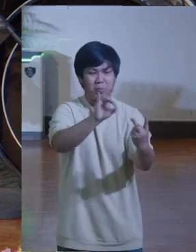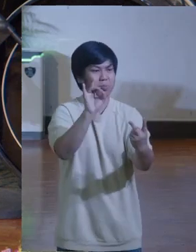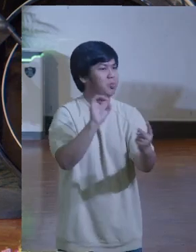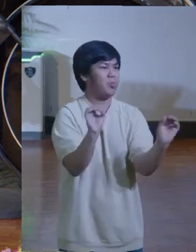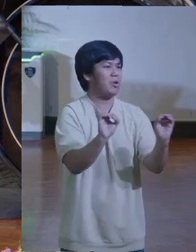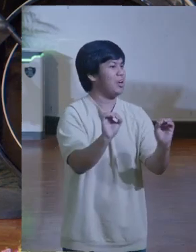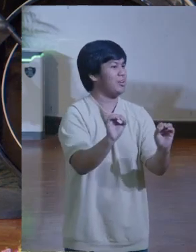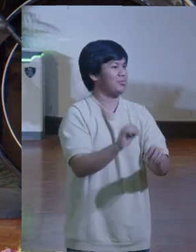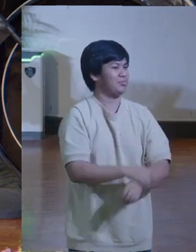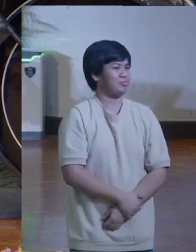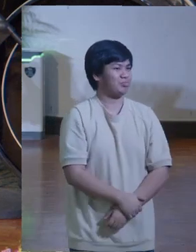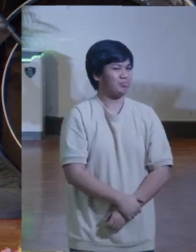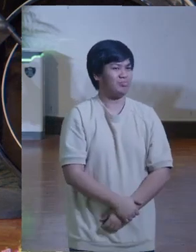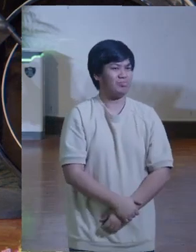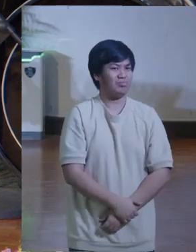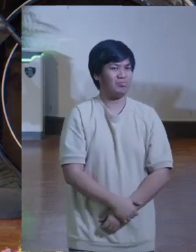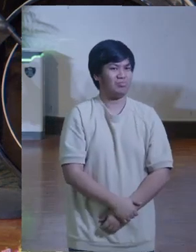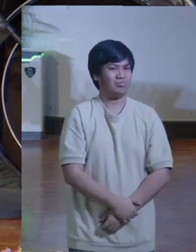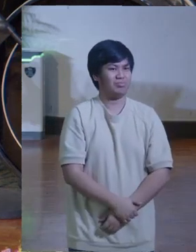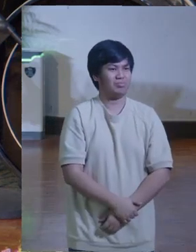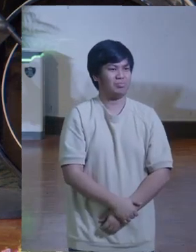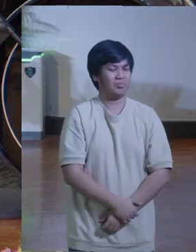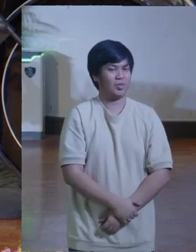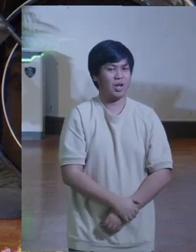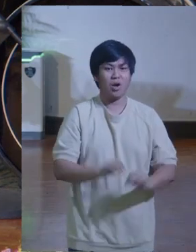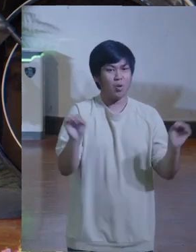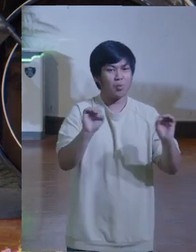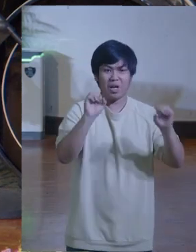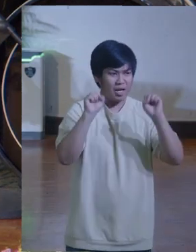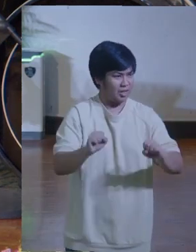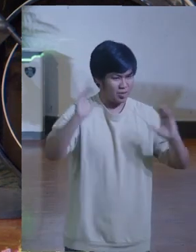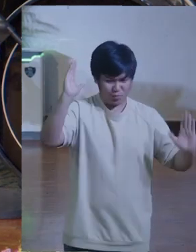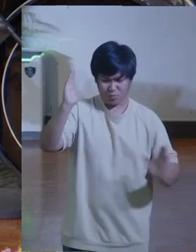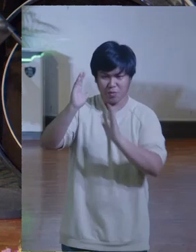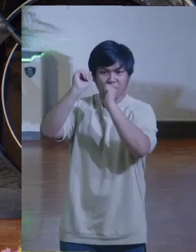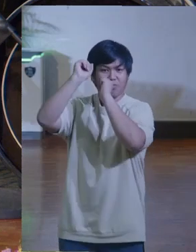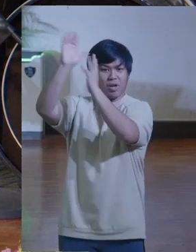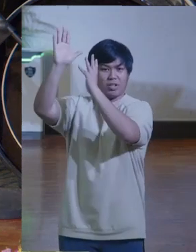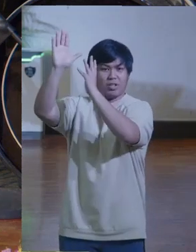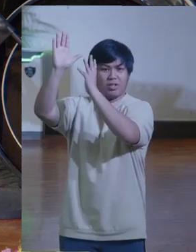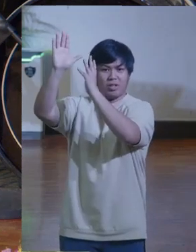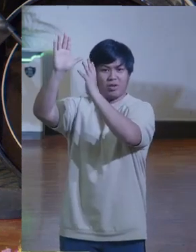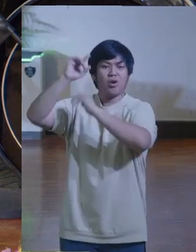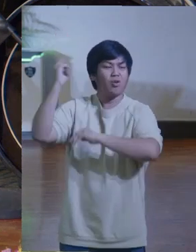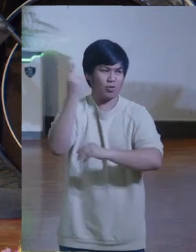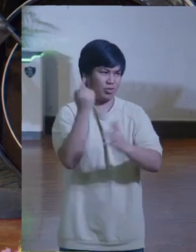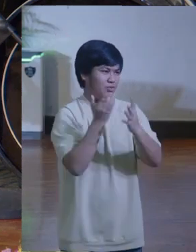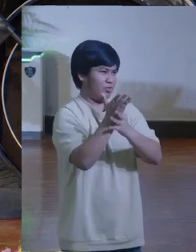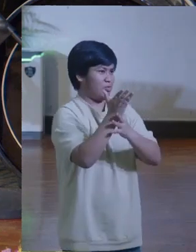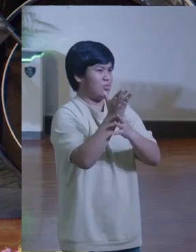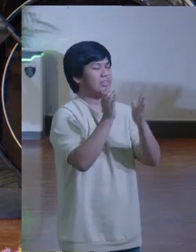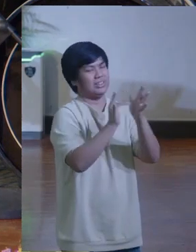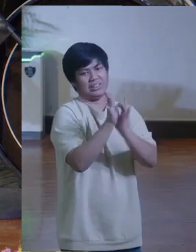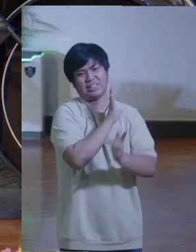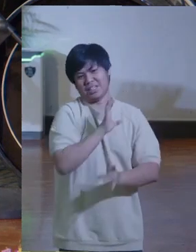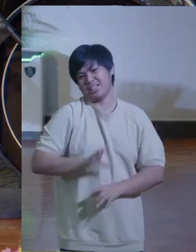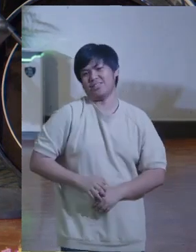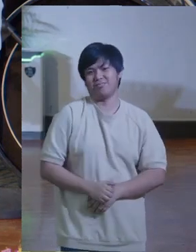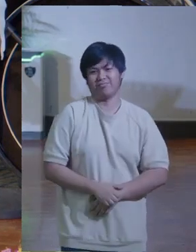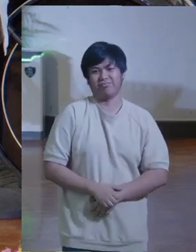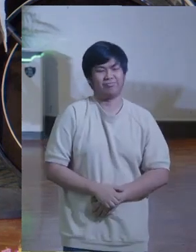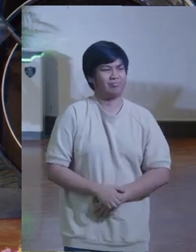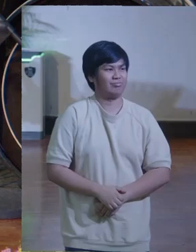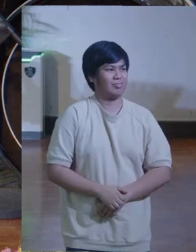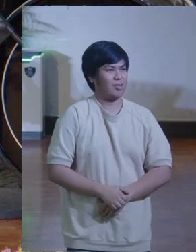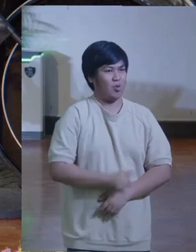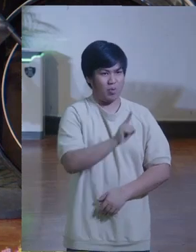ang katotohanan. At walang makalalapit sa Ama, kundi sa pamamagitan niya.